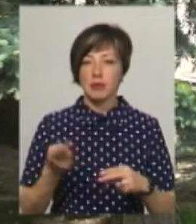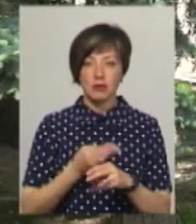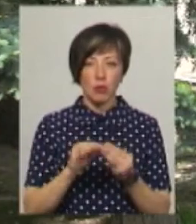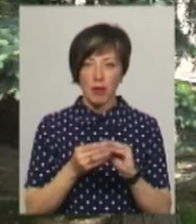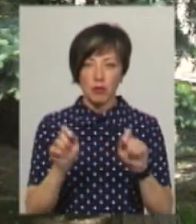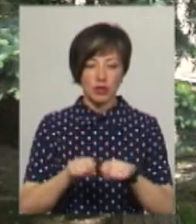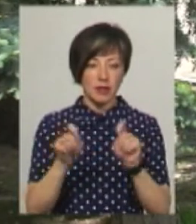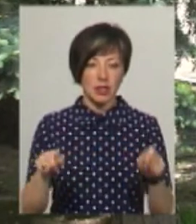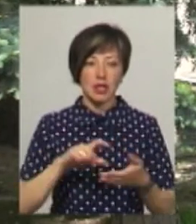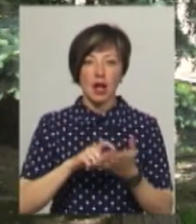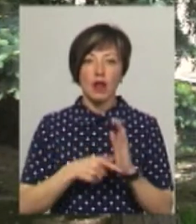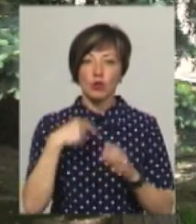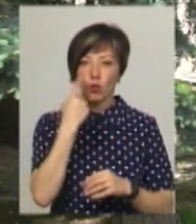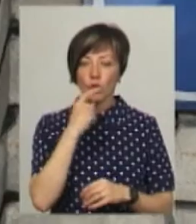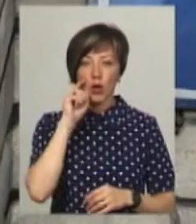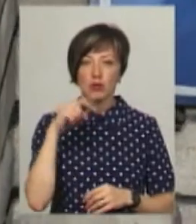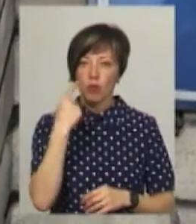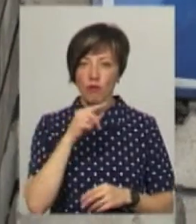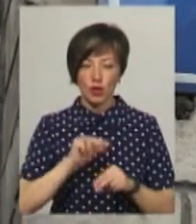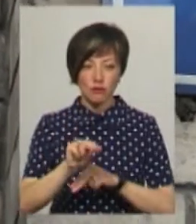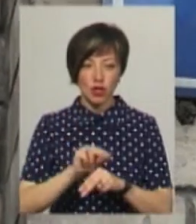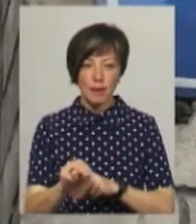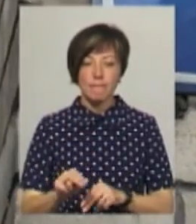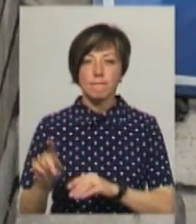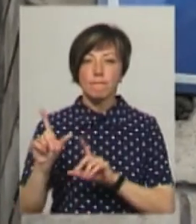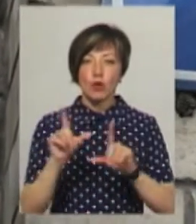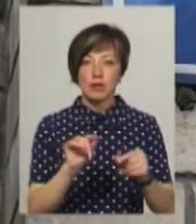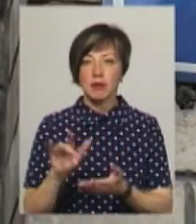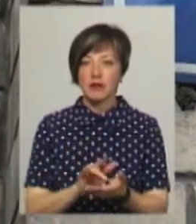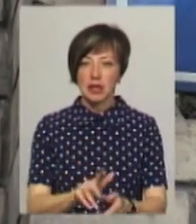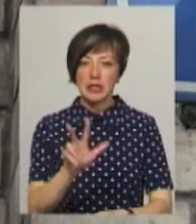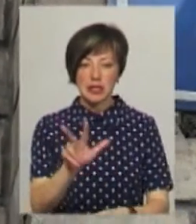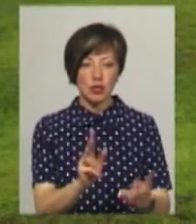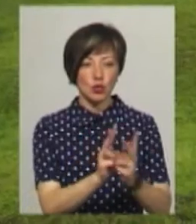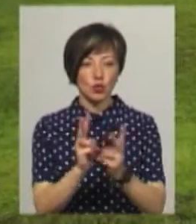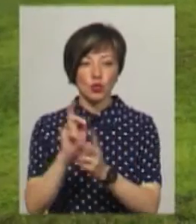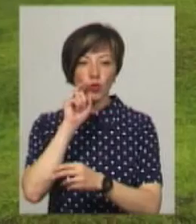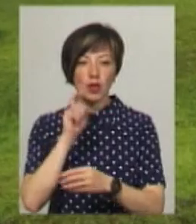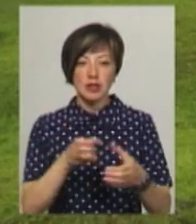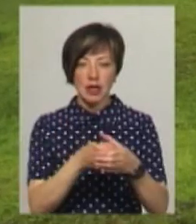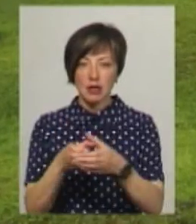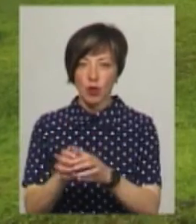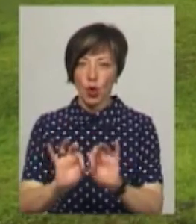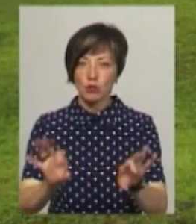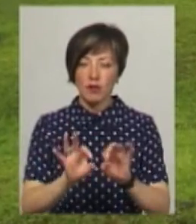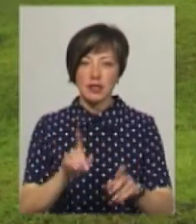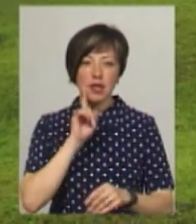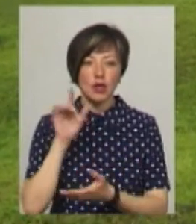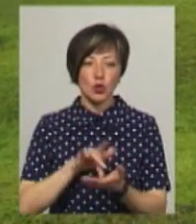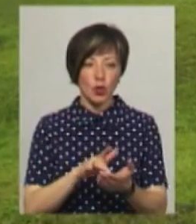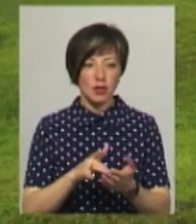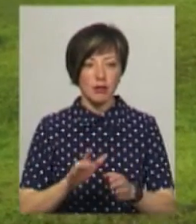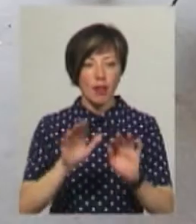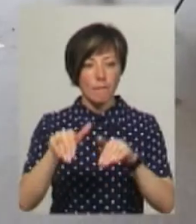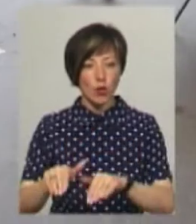можна відкрити клас з українською мовою навчання. Під час поїздки мандрівники провели 3 зустрічі з українською діаспорою, де розповіли про зелений туризм на